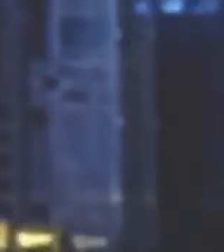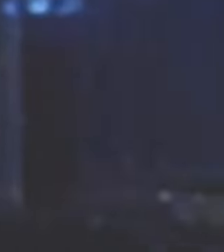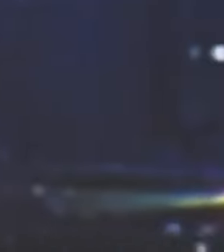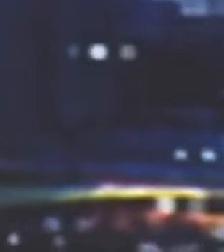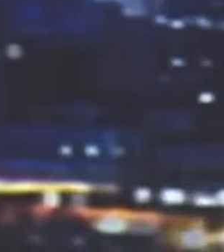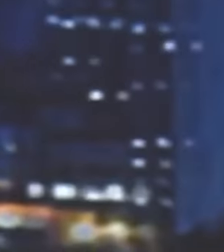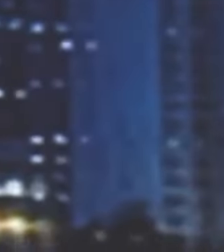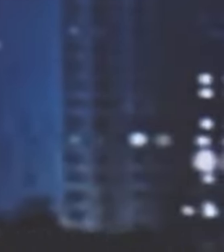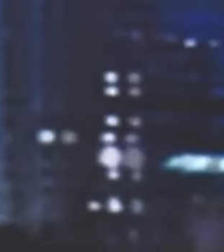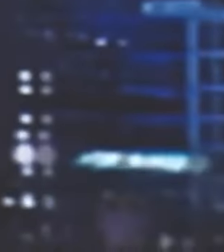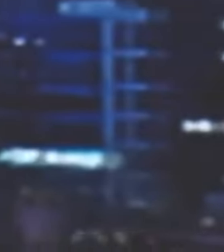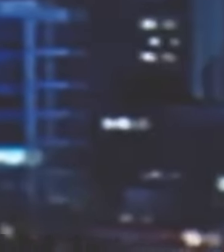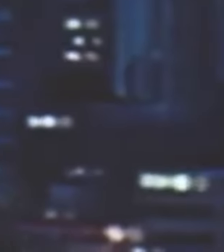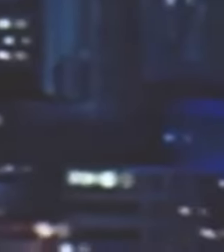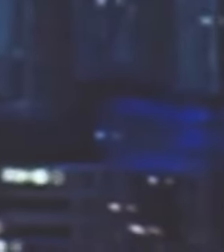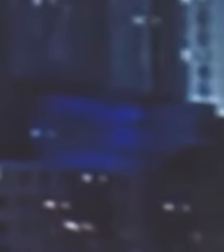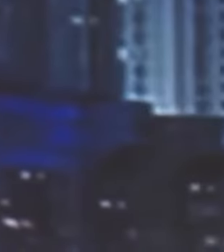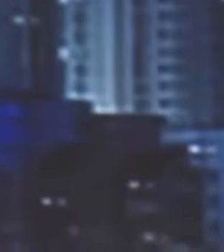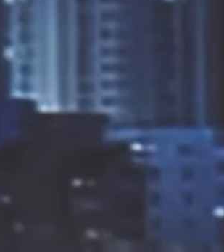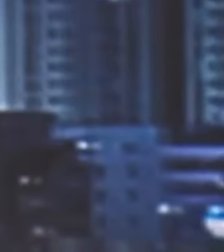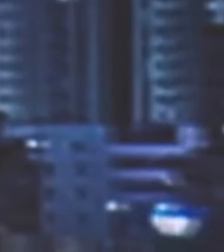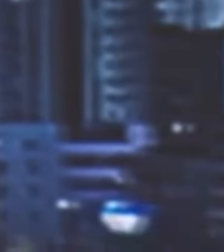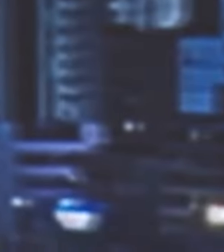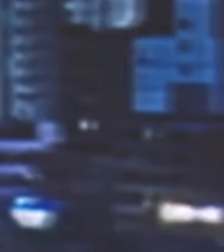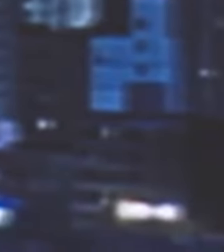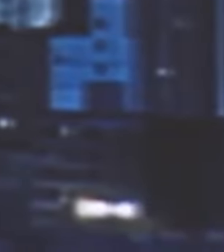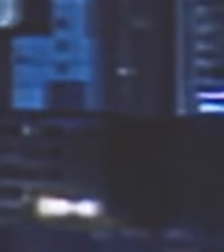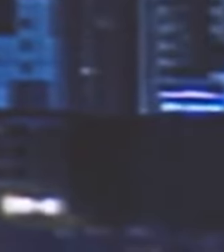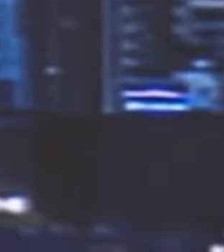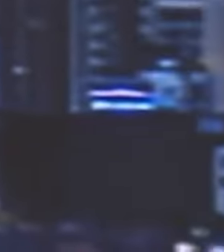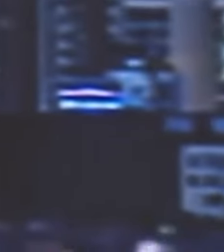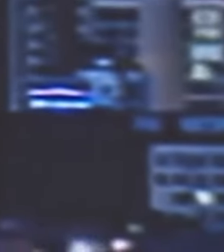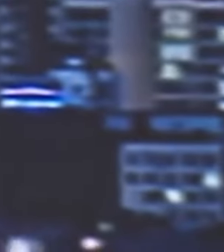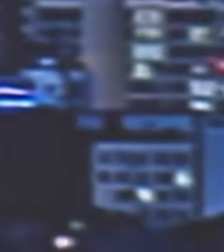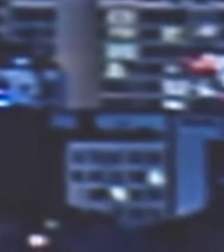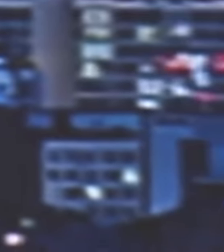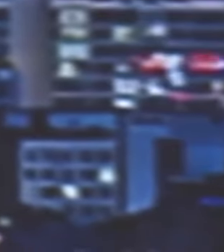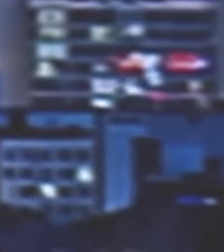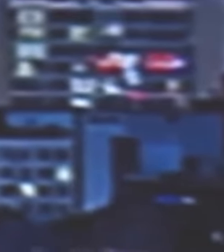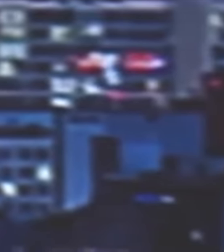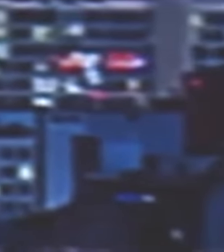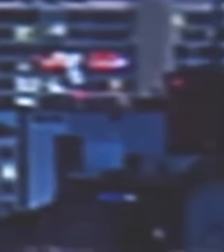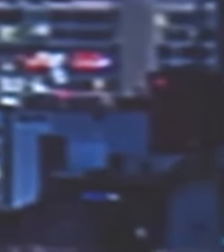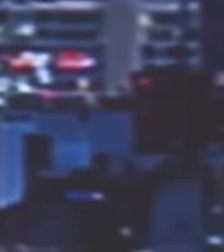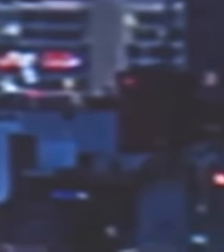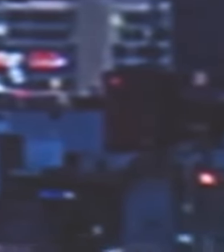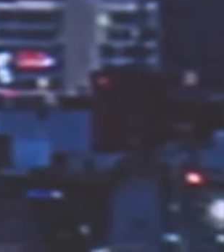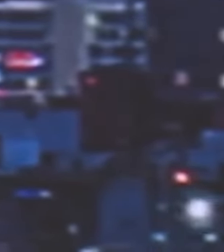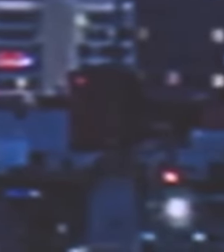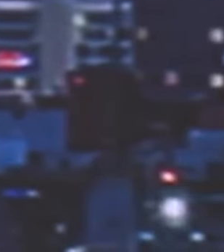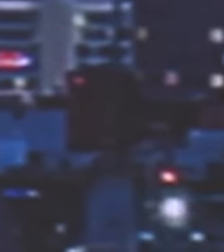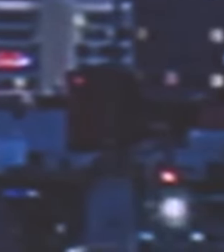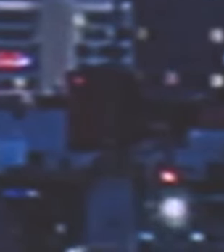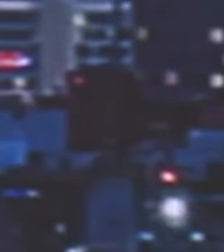JTBC 뉴스를 시청해 주셔서 고맙습니다. 저희는 저녁 6시 50분 뉴스룸에서 뵙겠습니다.